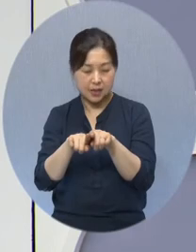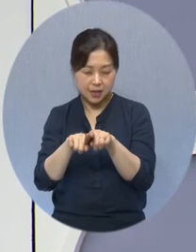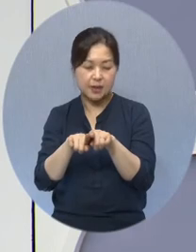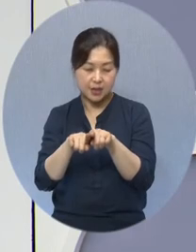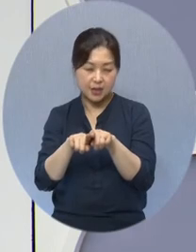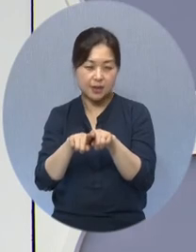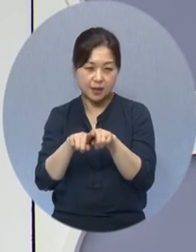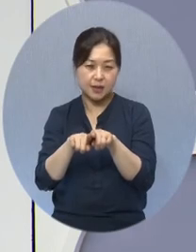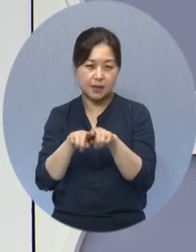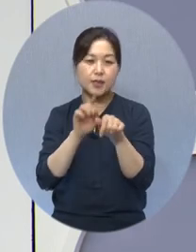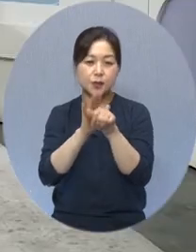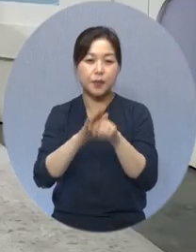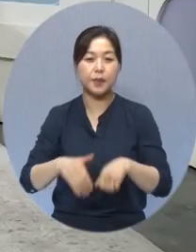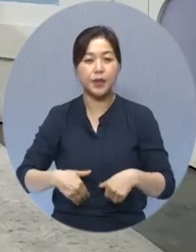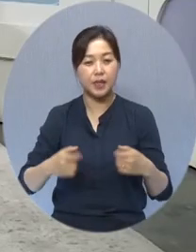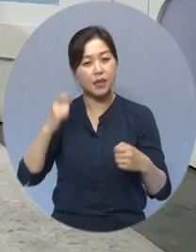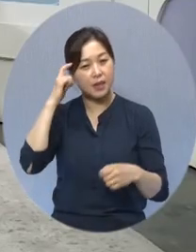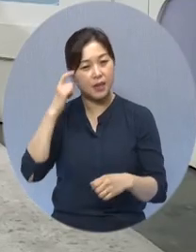하는 생각을 가지고 있습니다. 네.